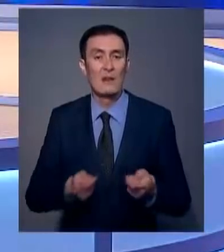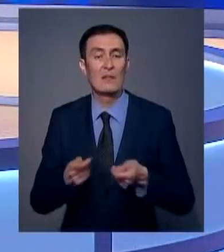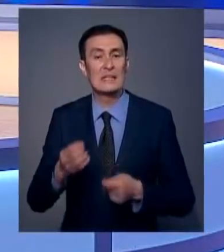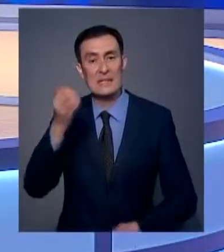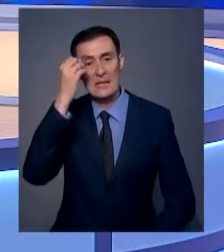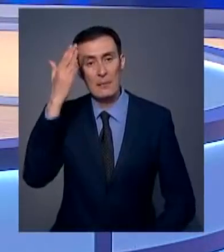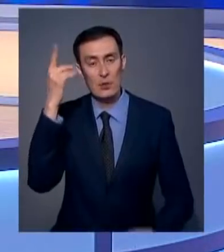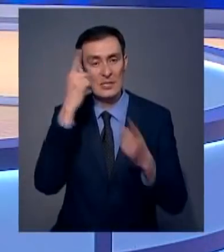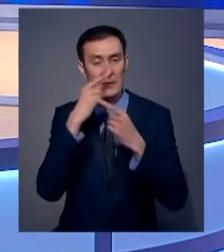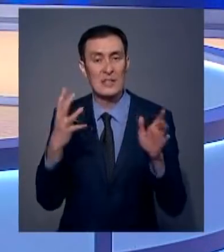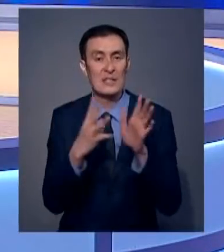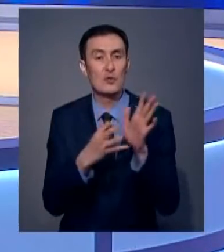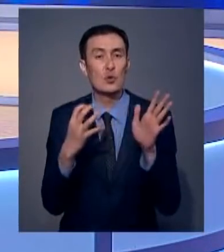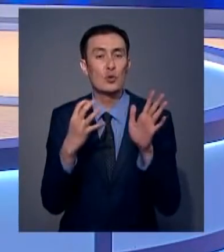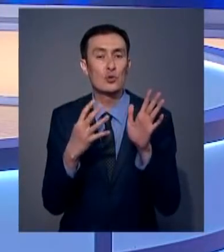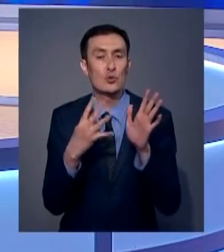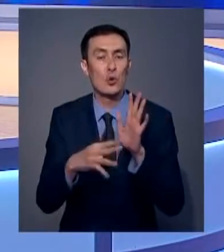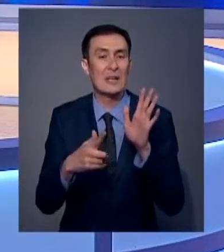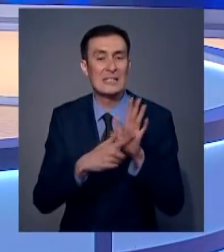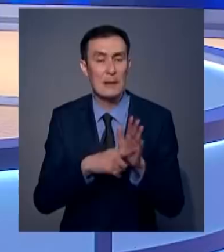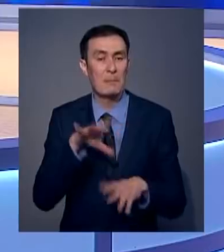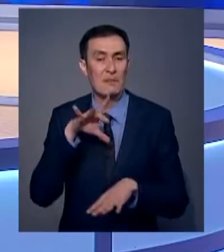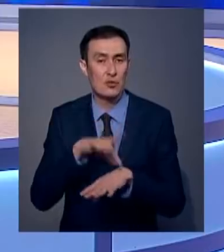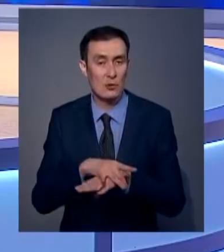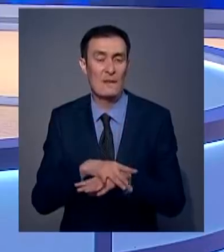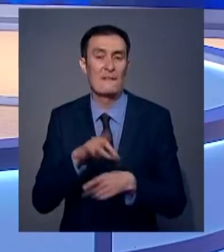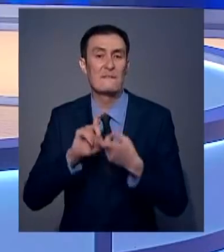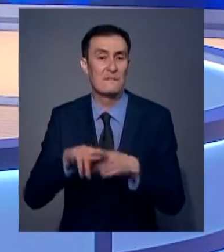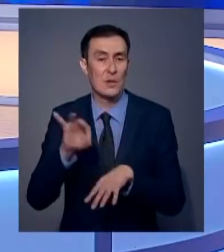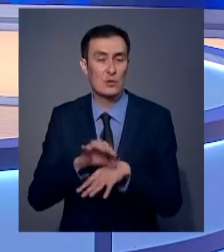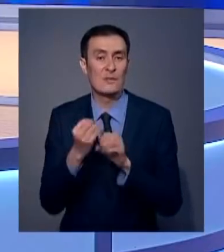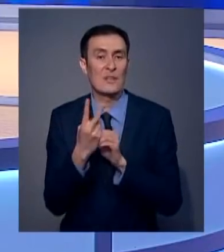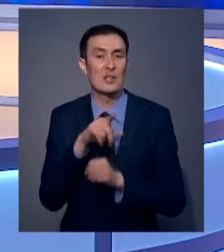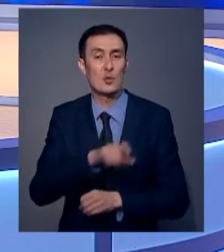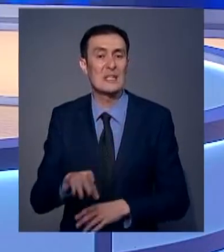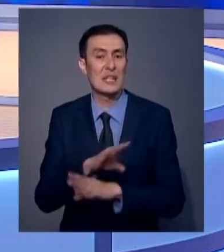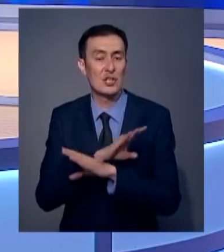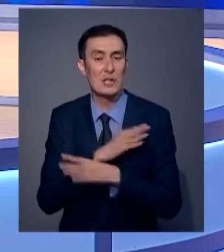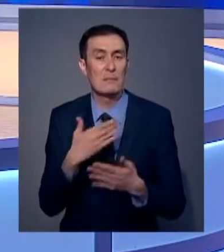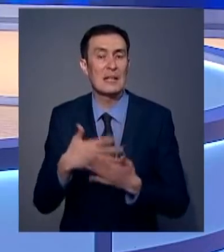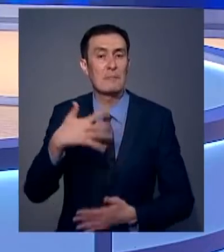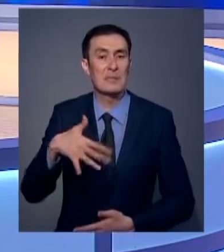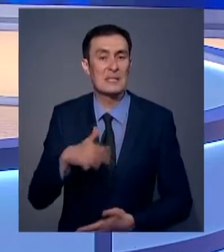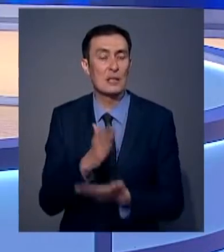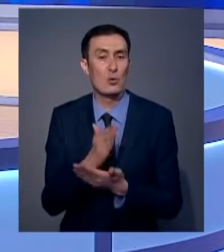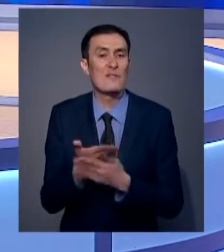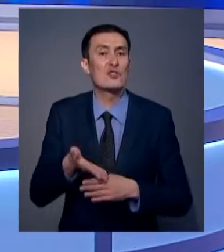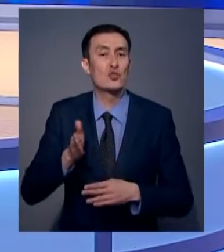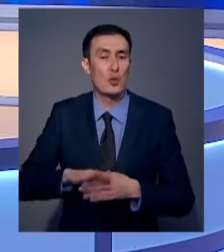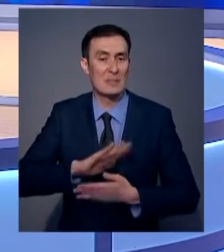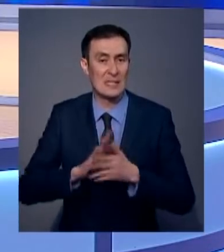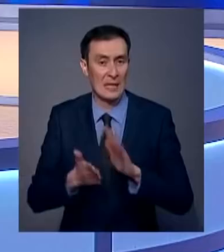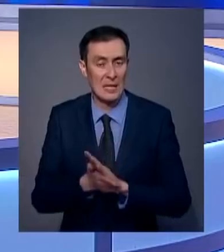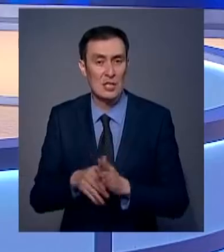Власти Японии заявили о 947 подтвержденных случаях коронавируса. 12 человек скончались, порядка 50 находятся в тяжелом